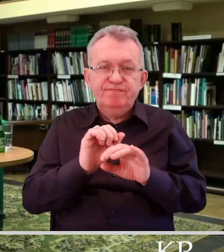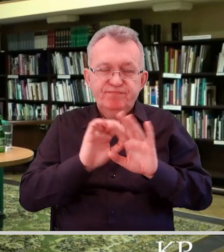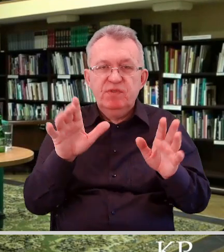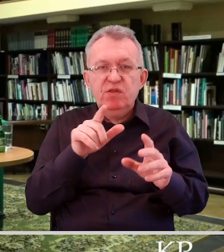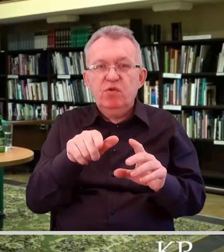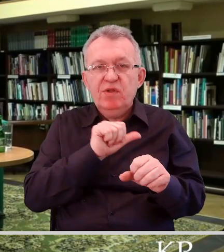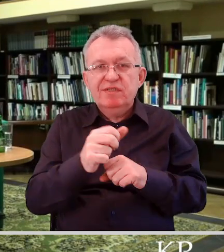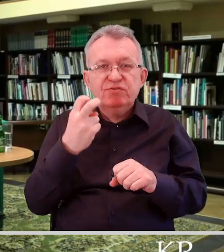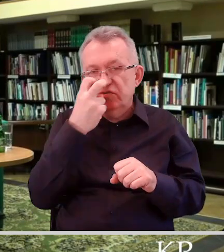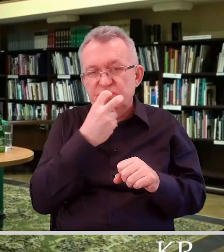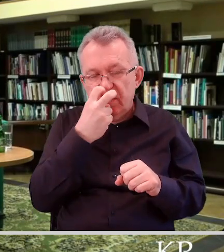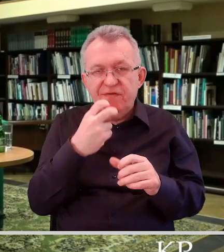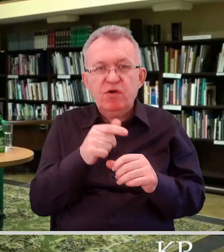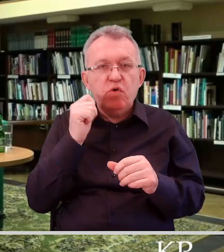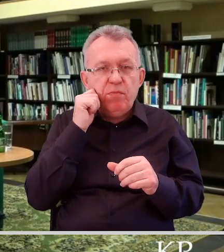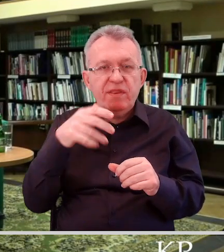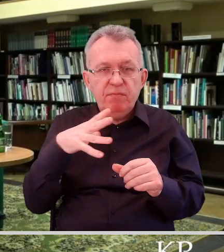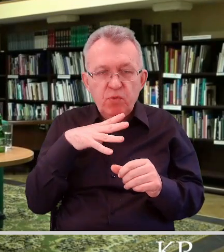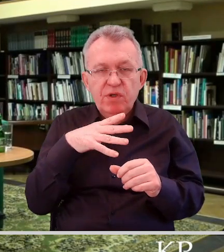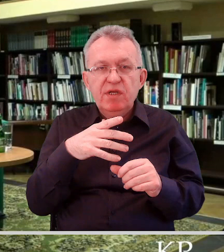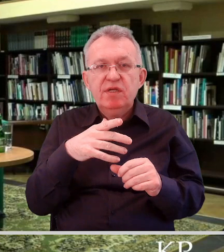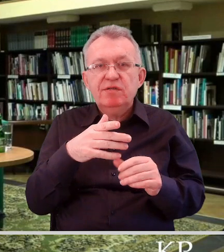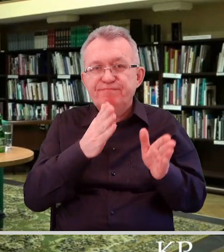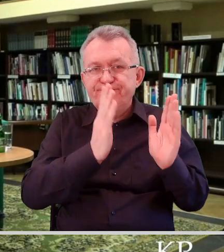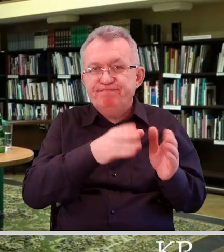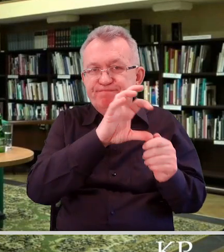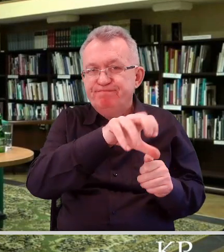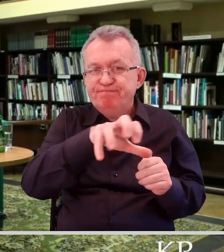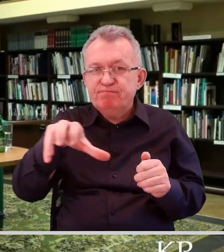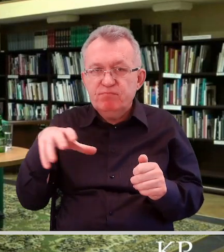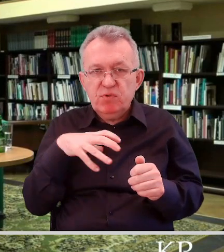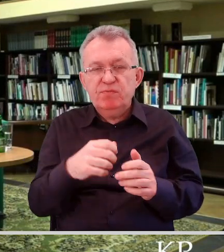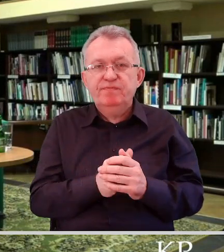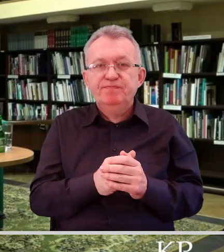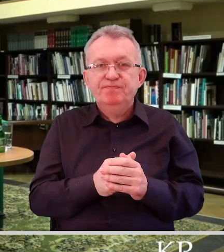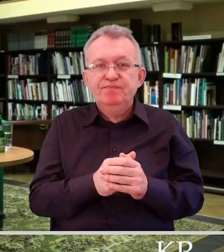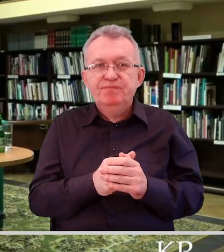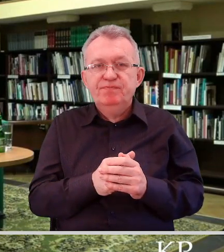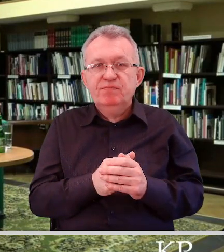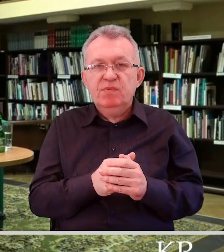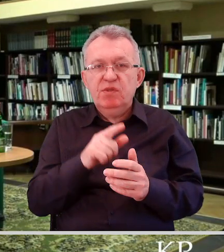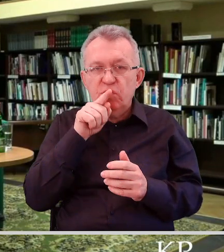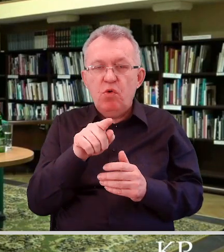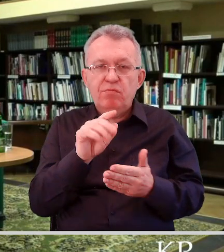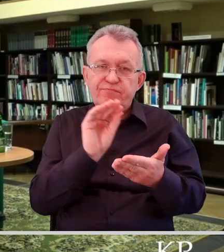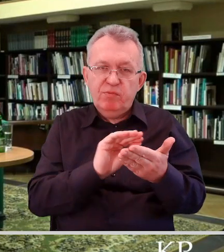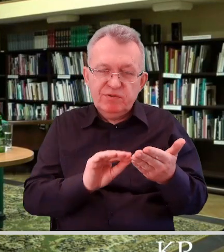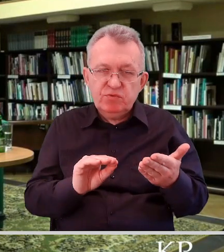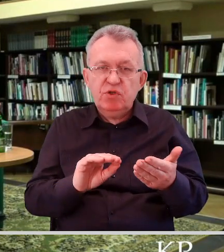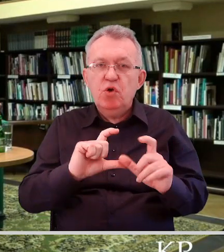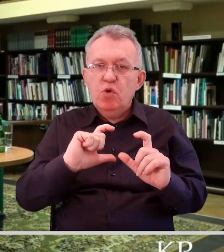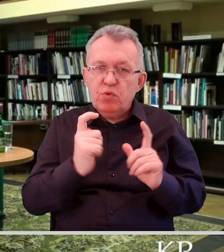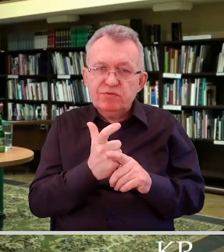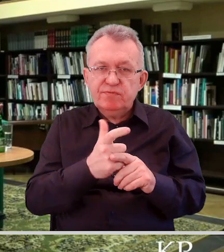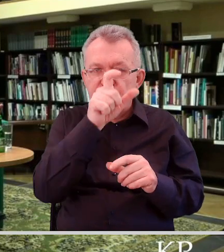co też jest ciekawe, prawda, że kobiety były jednak klasyfikowane w jakiś sposób. Także to opisuje różne